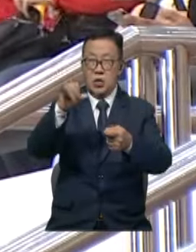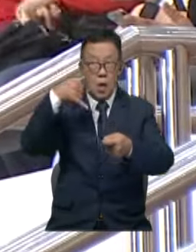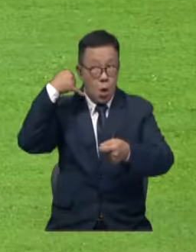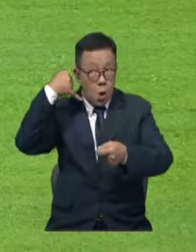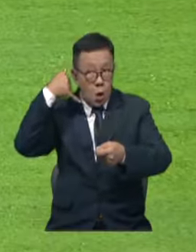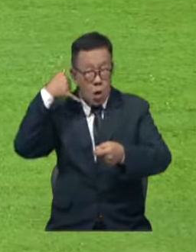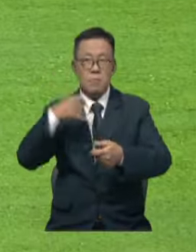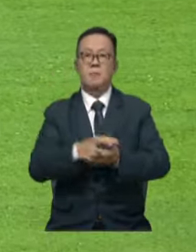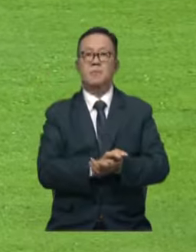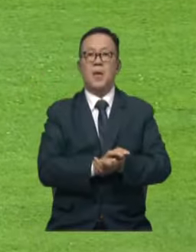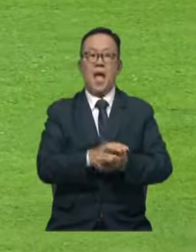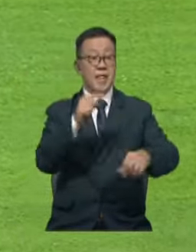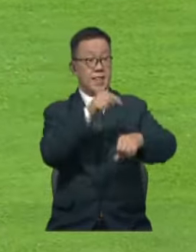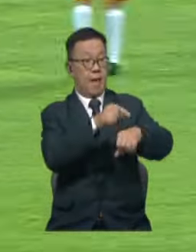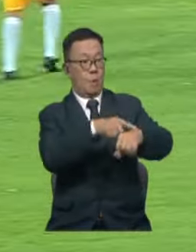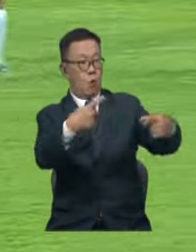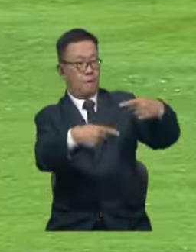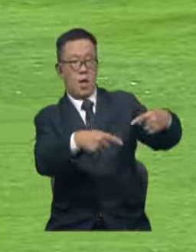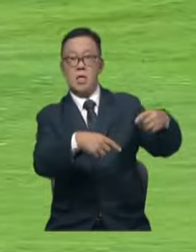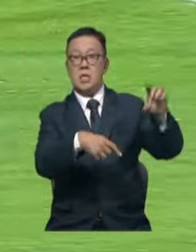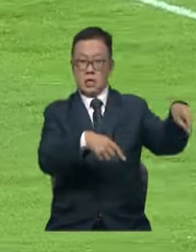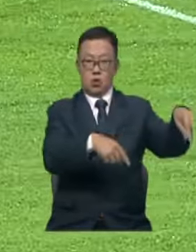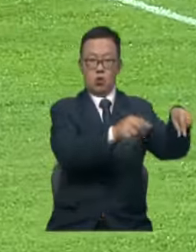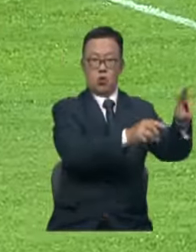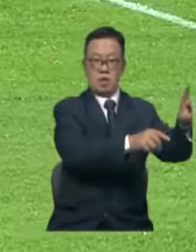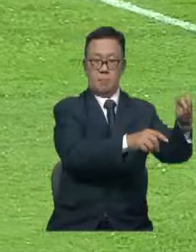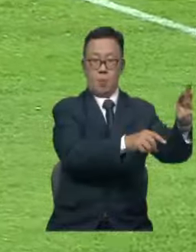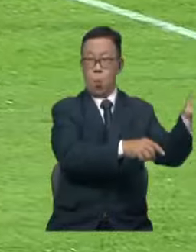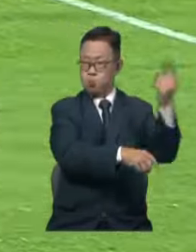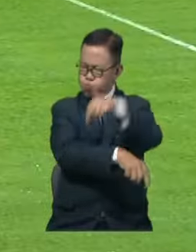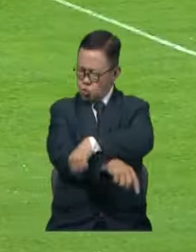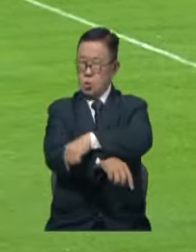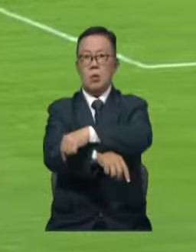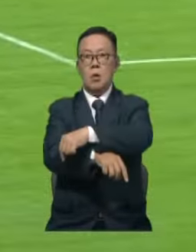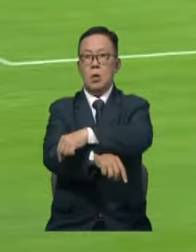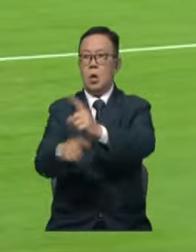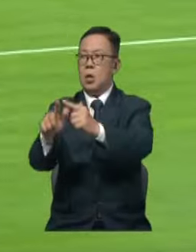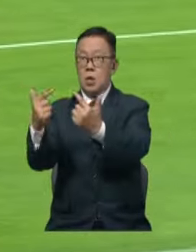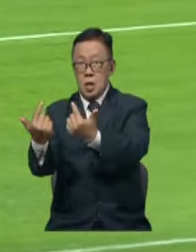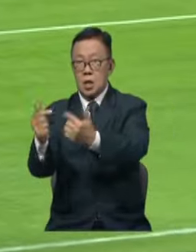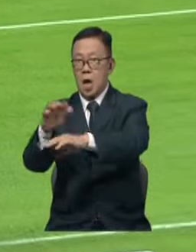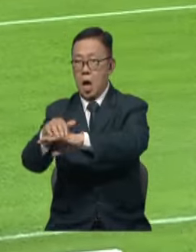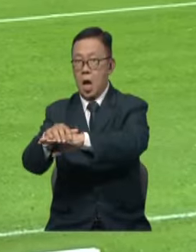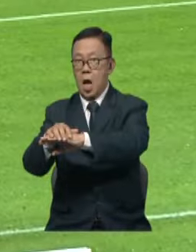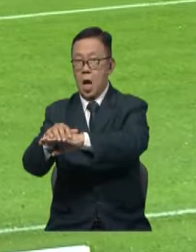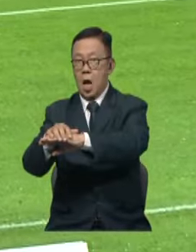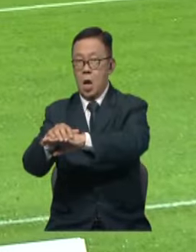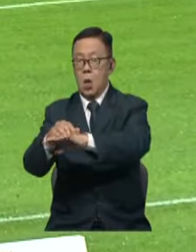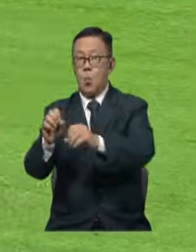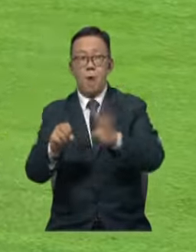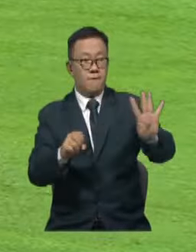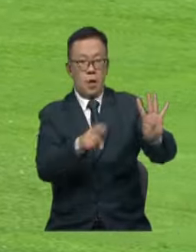Berhad. Dalam perlawanan ini, pasukan DPMMFC menewaskan pasukan legenda Liga Perdana Inggeris dengan